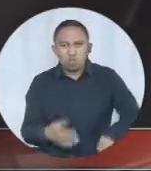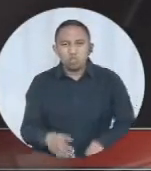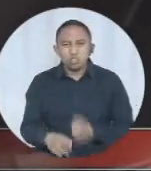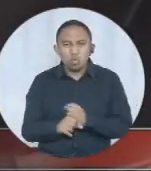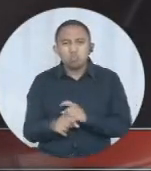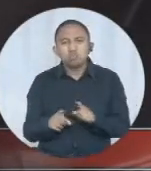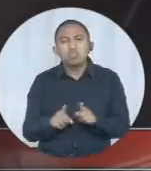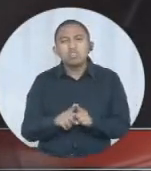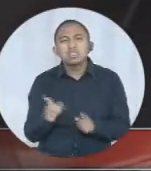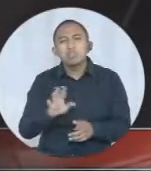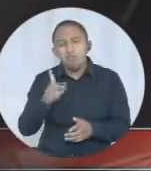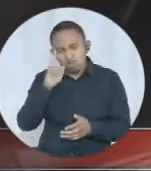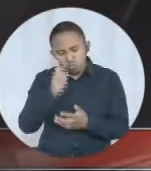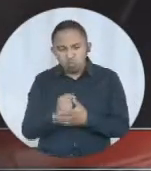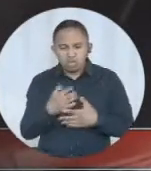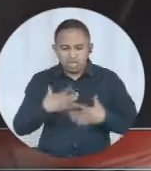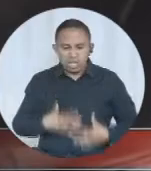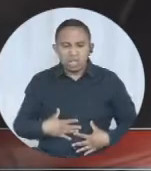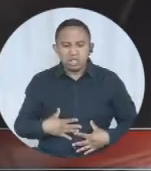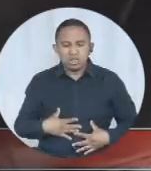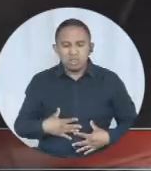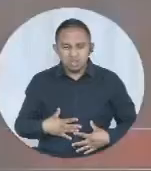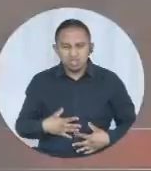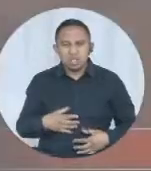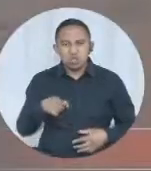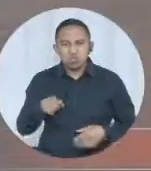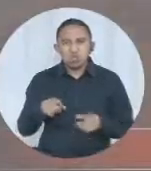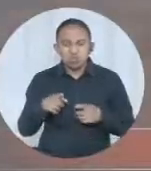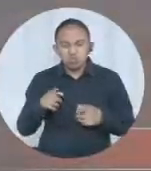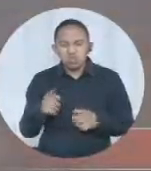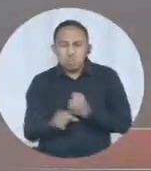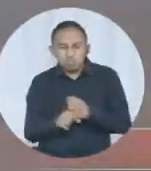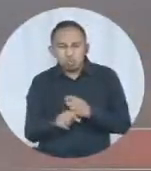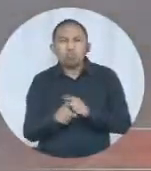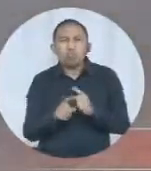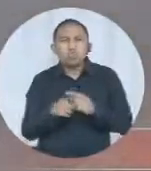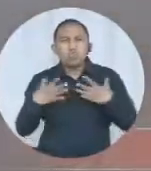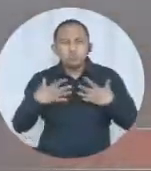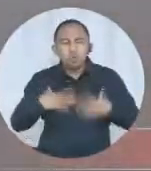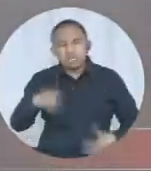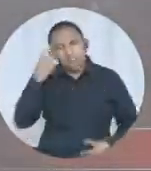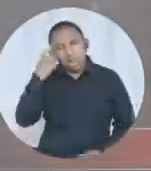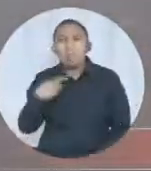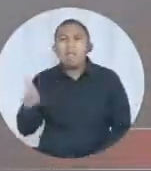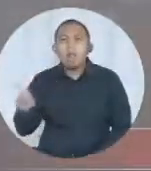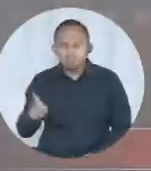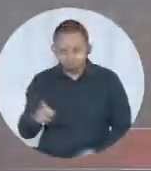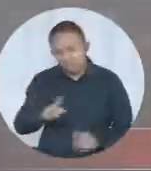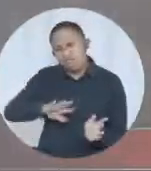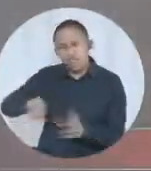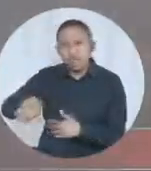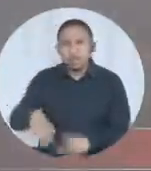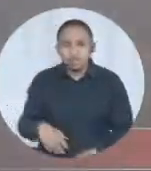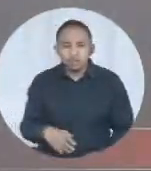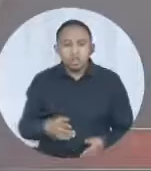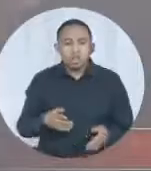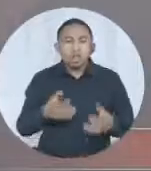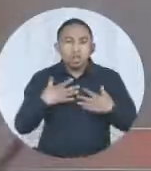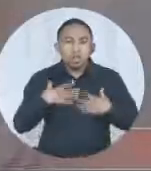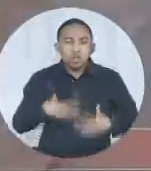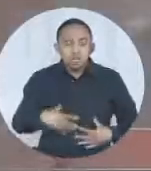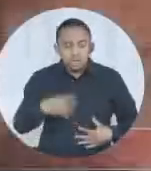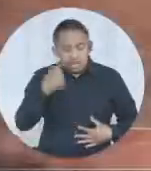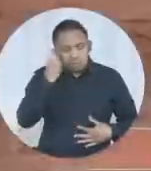isantena, fanahina sy tepitepy mantsy ny toetsaina miiba. Tafiditra ao anatin'ny fananana toetsaina miabo, ny fanajantena,